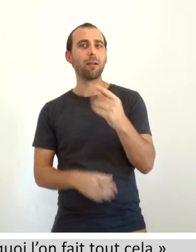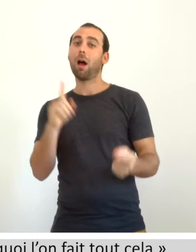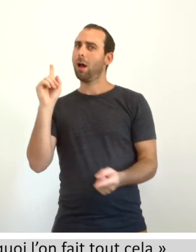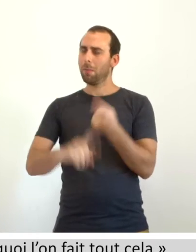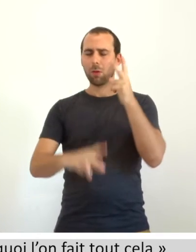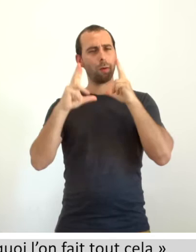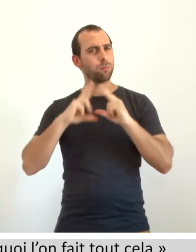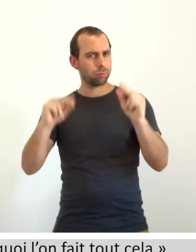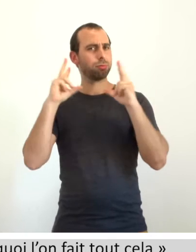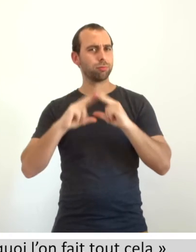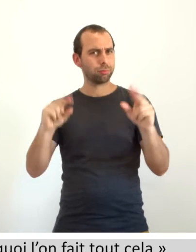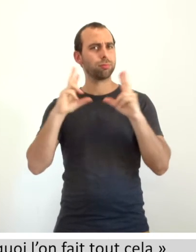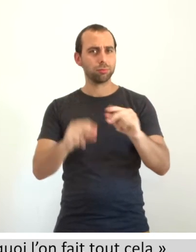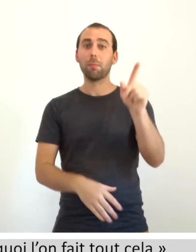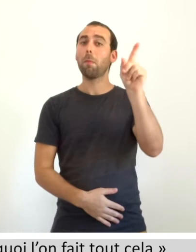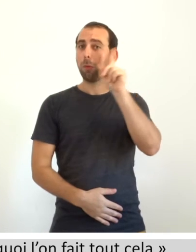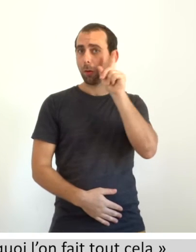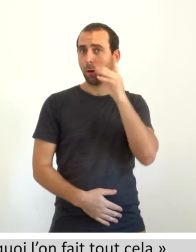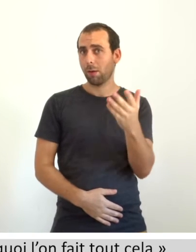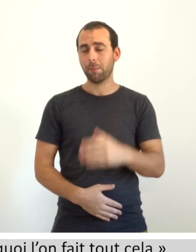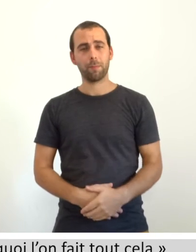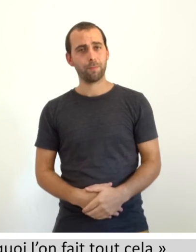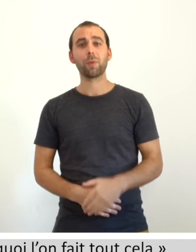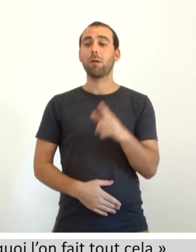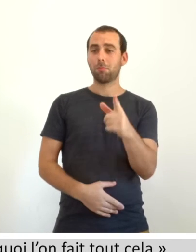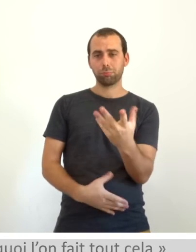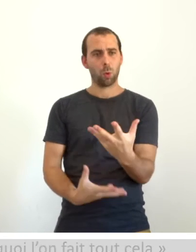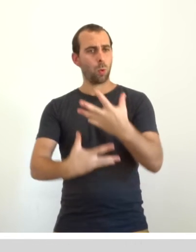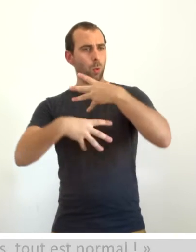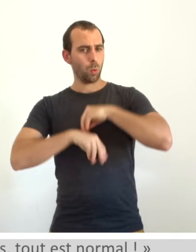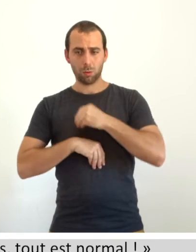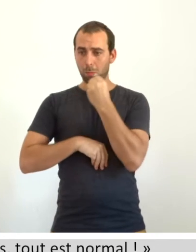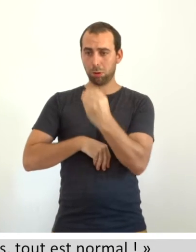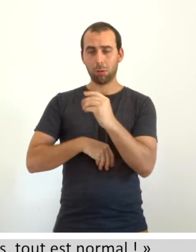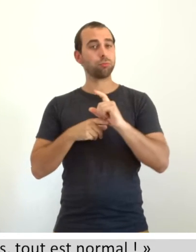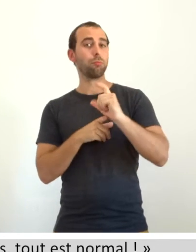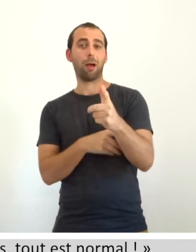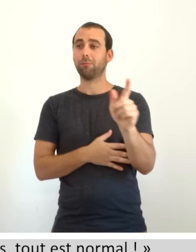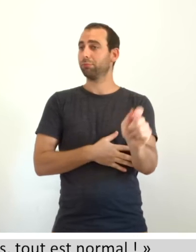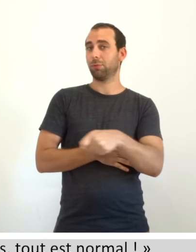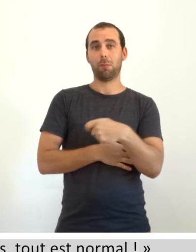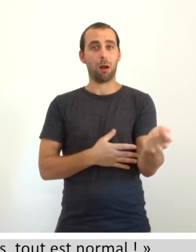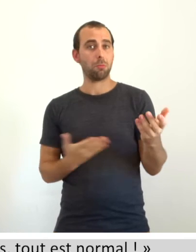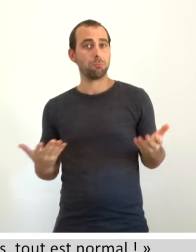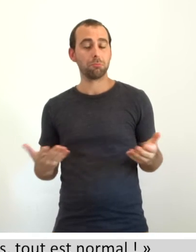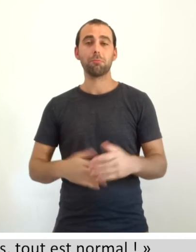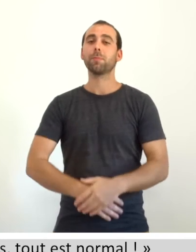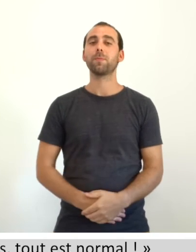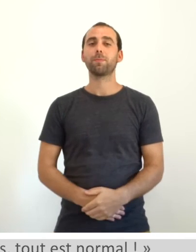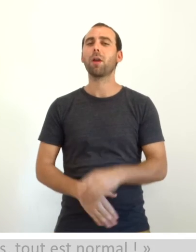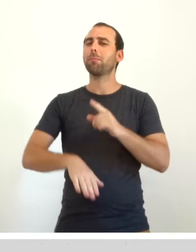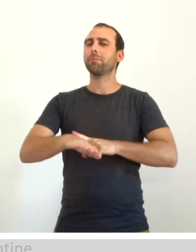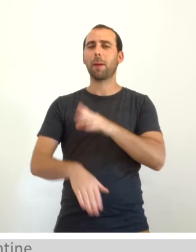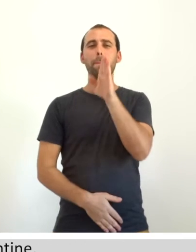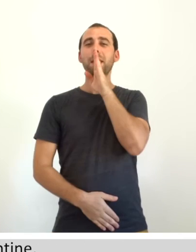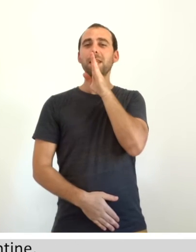Il est important de bien leur expliquer pourquoi l'on fait tout cela, précise l'une des maîtresses. Une fois que les réflexes sont bien intégrés, tout